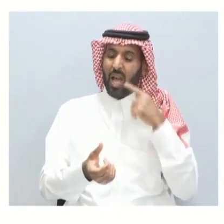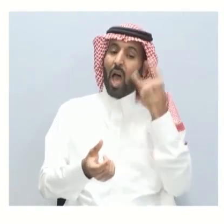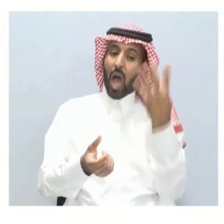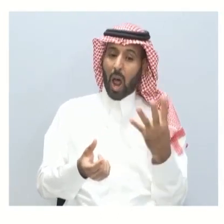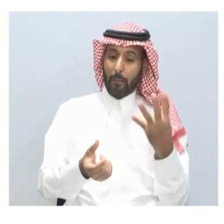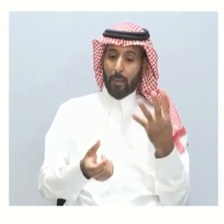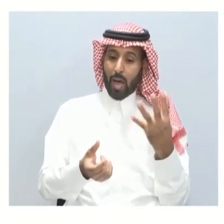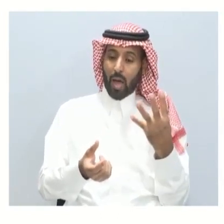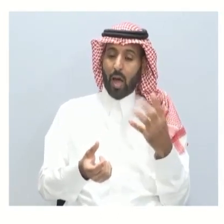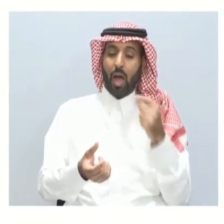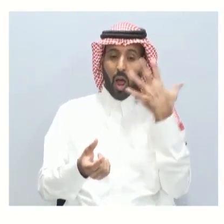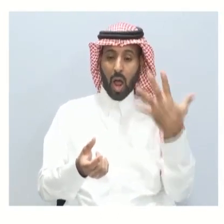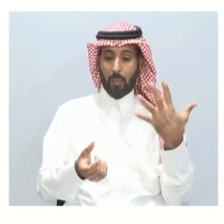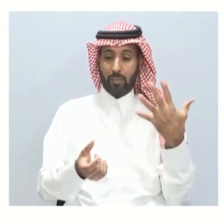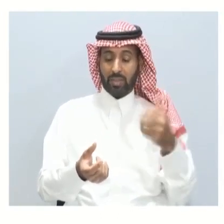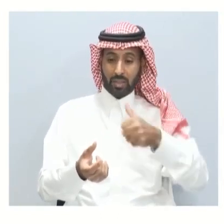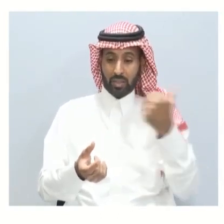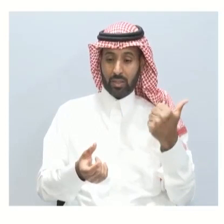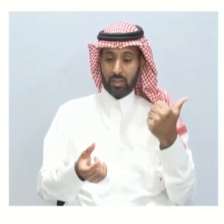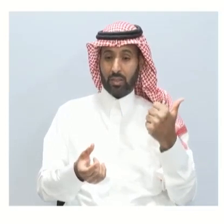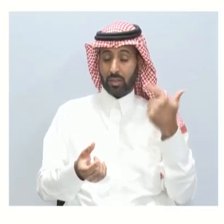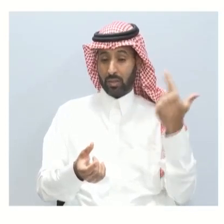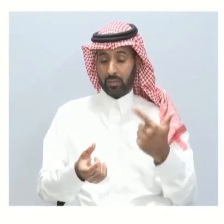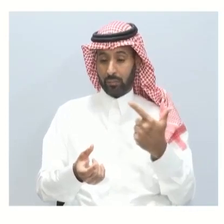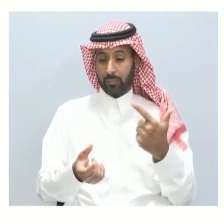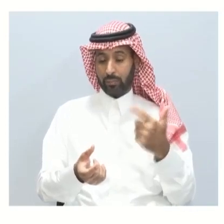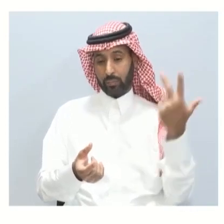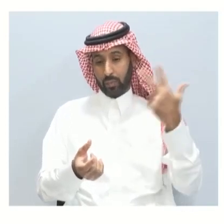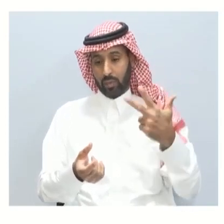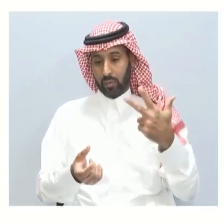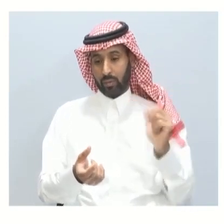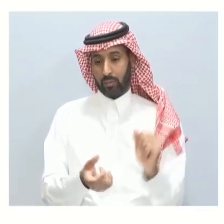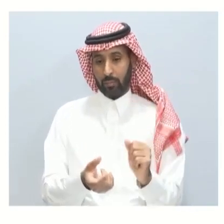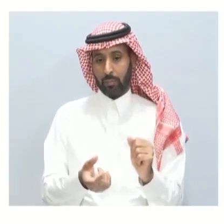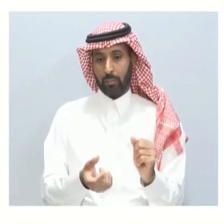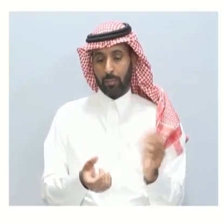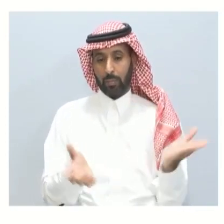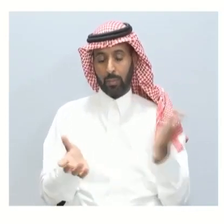اربعه خمسه سته والسابعه ثم الثامنه